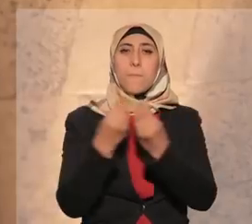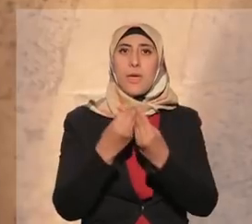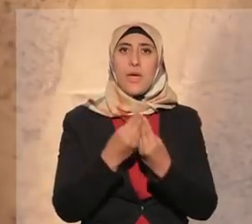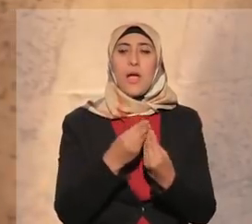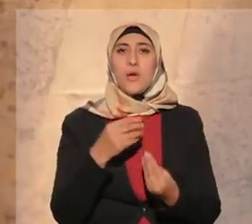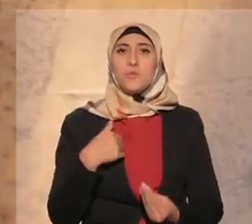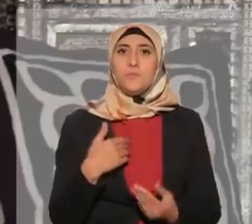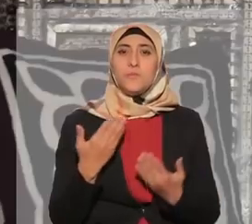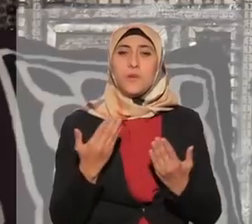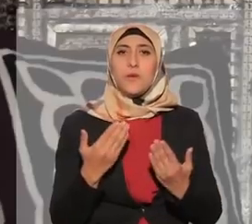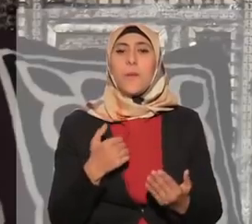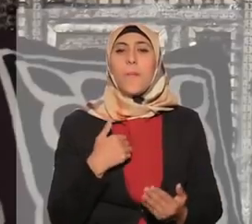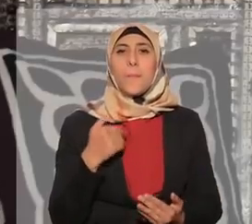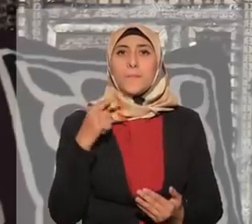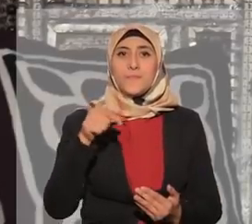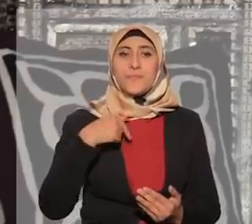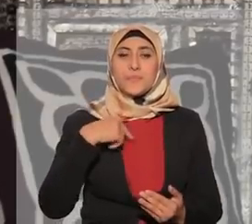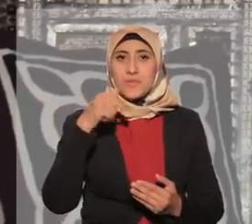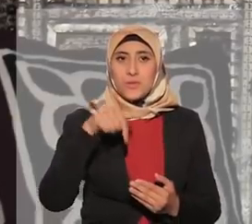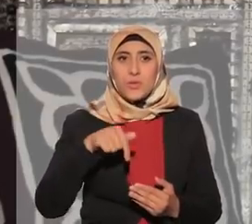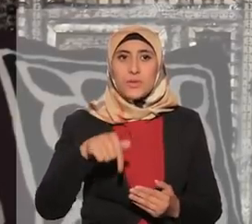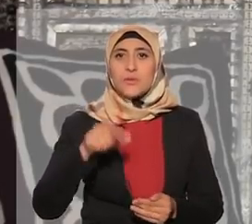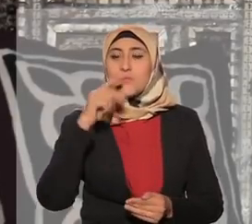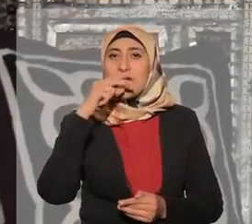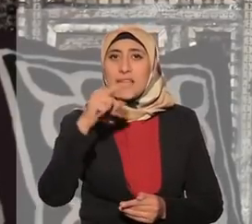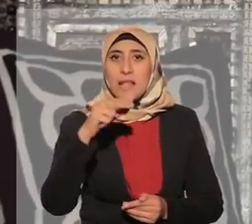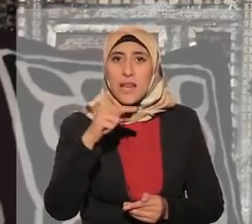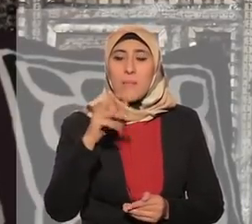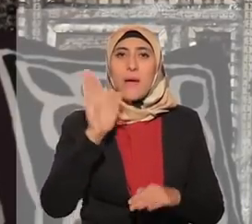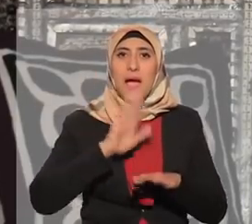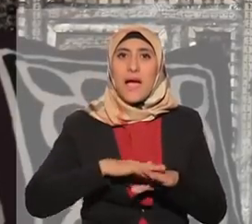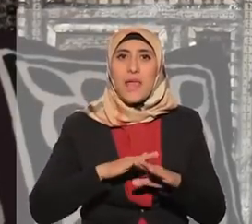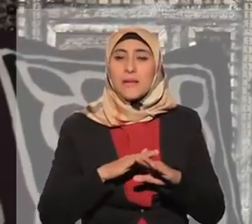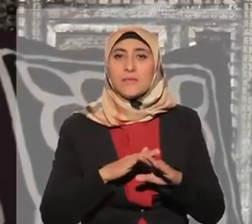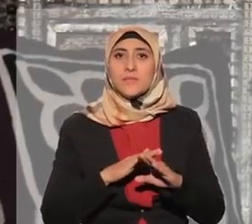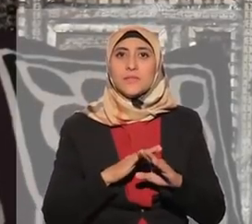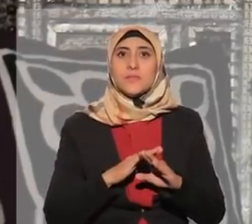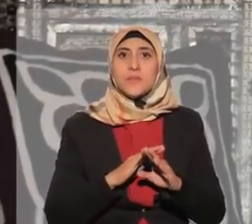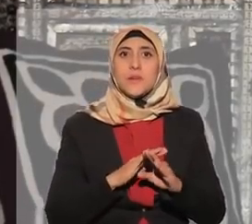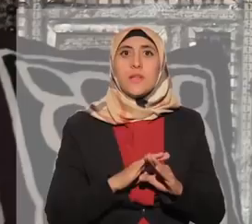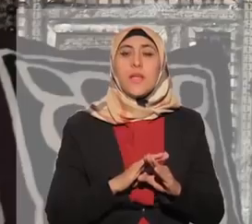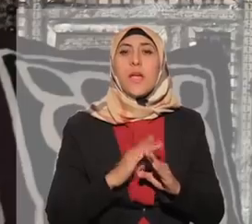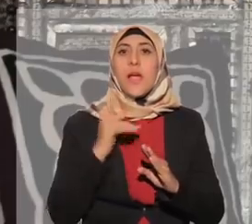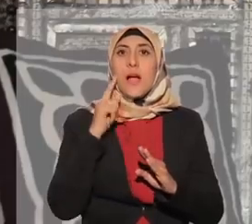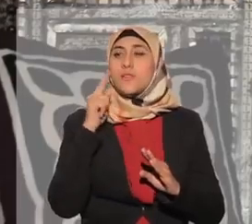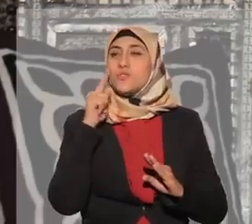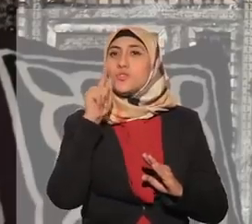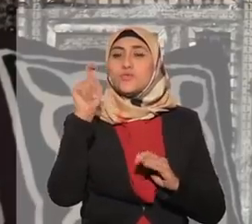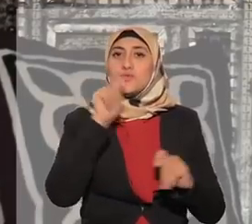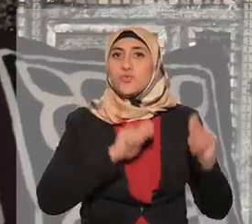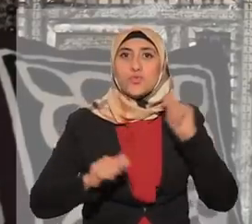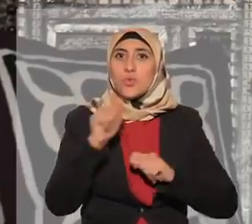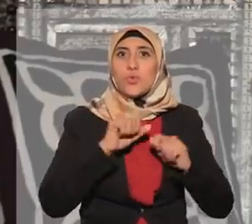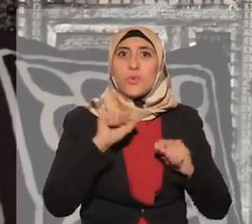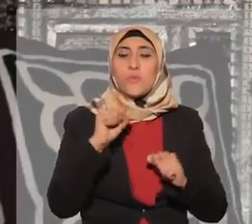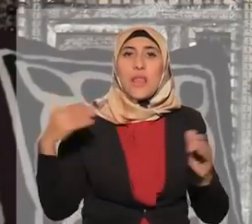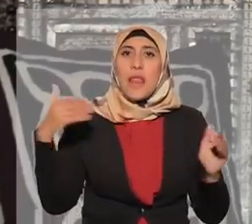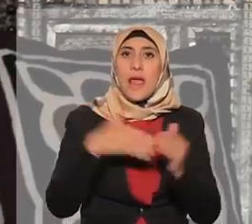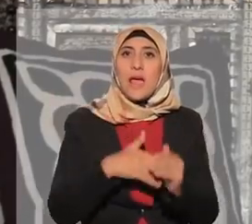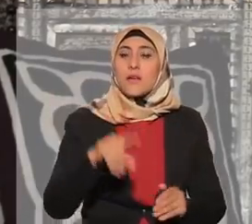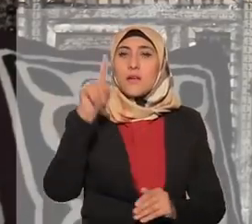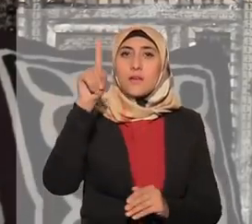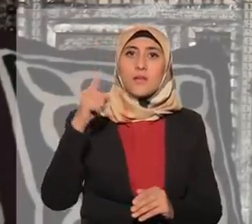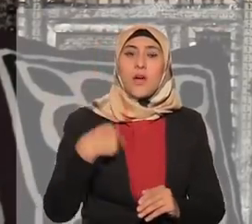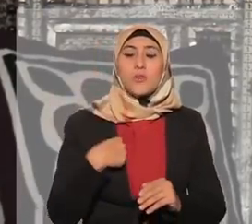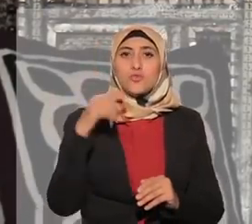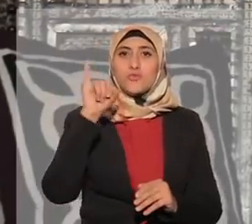وتعلمون أو من يتابع هذه المجالس، نحن نتحدث حول ثمرات السلوك إلى الله، فمنها